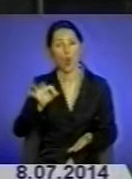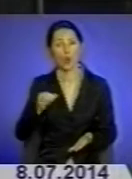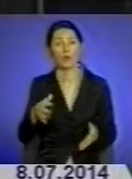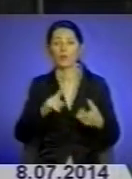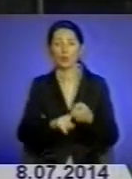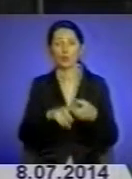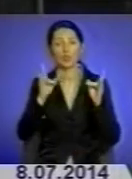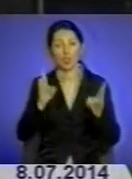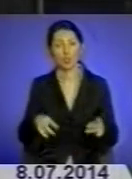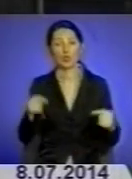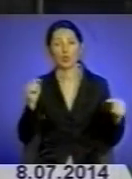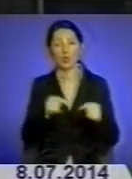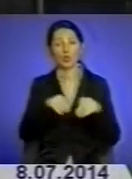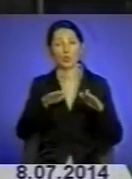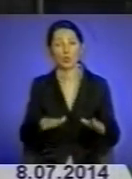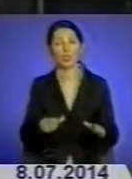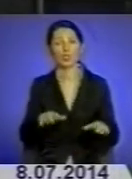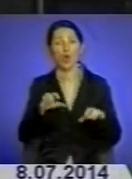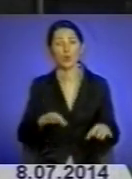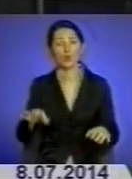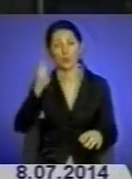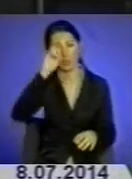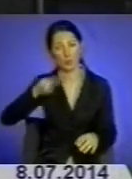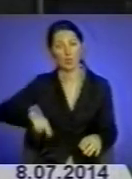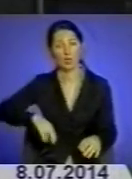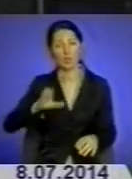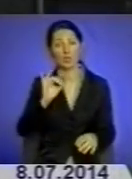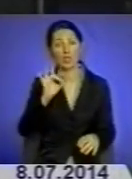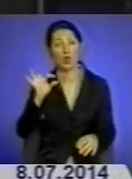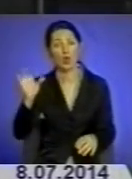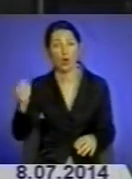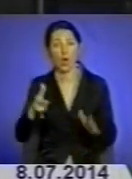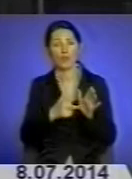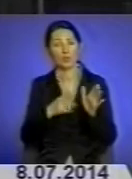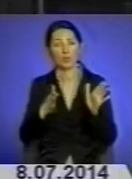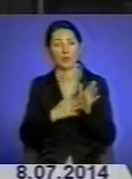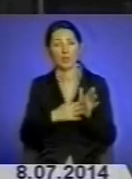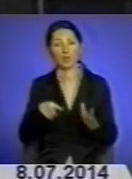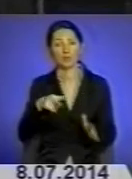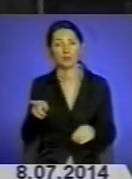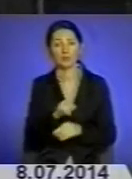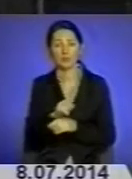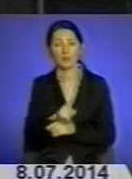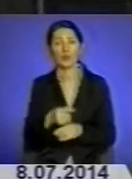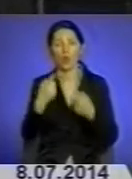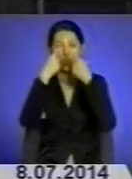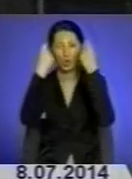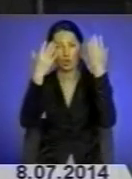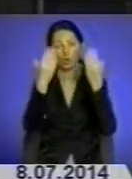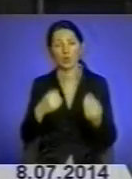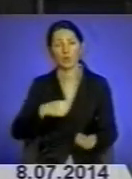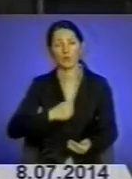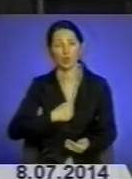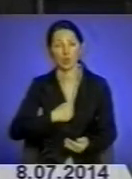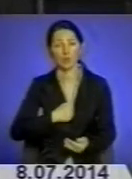голови облдержадміністрації Олега Сиротюка, 8 та 9 липня на Тернопільщині оголошено днями жалоби.